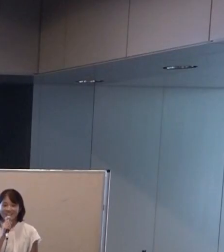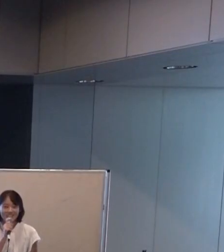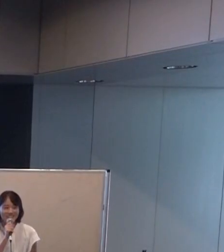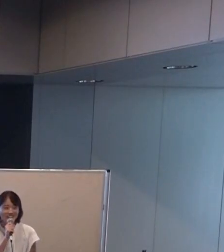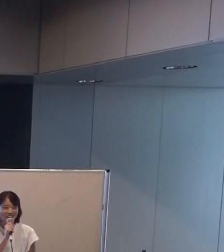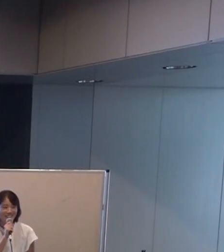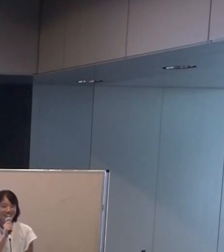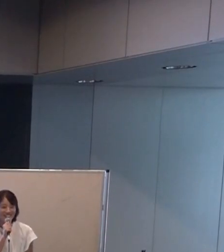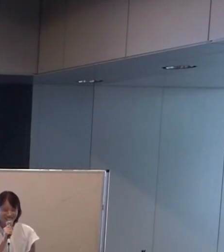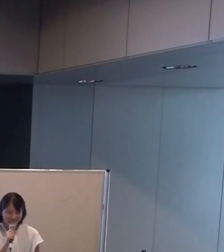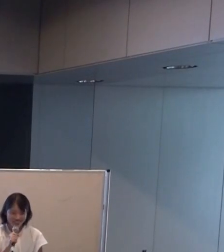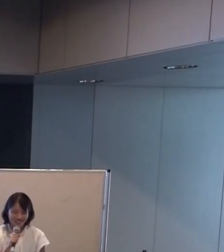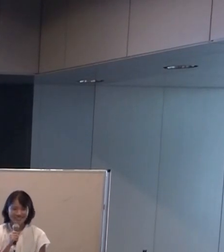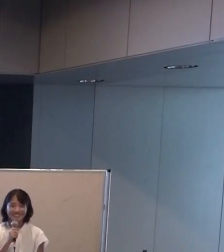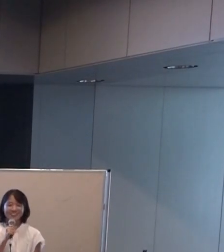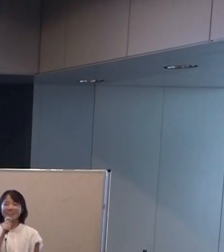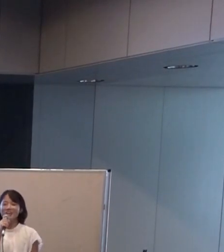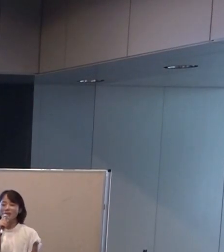こんにちは。